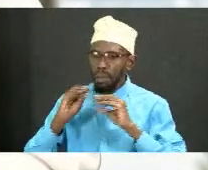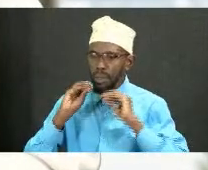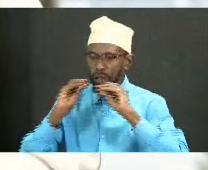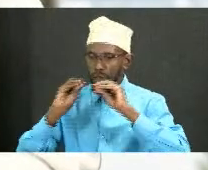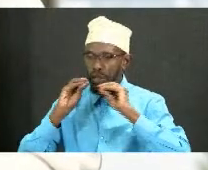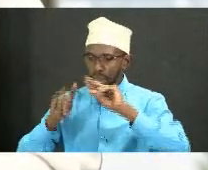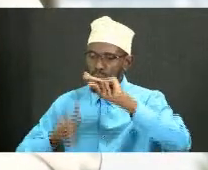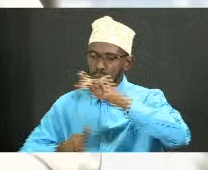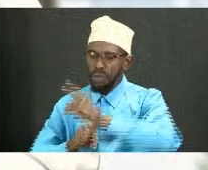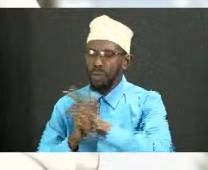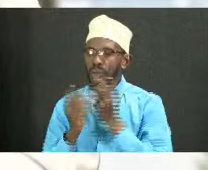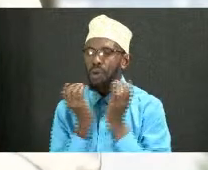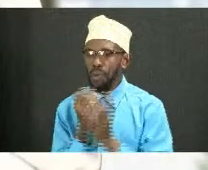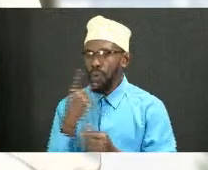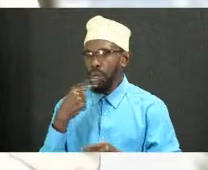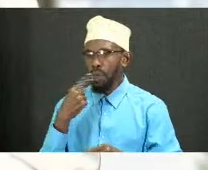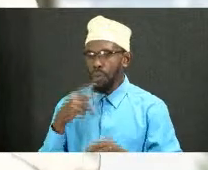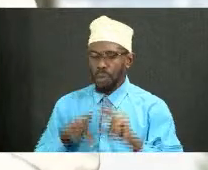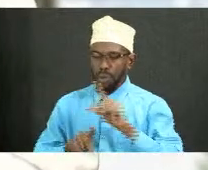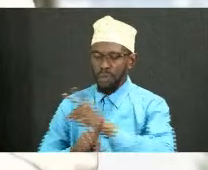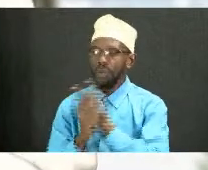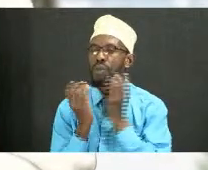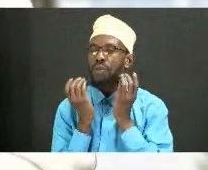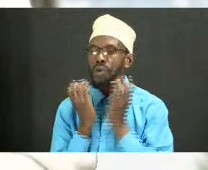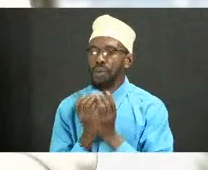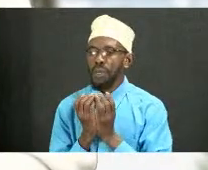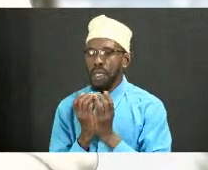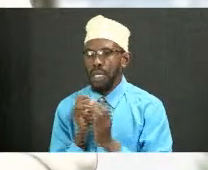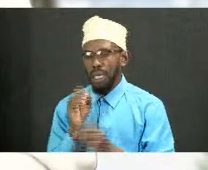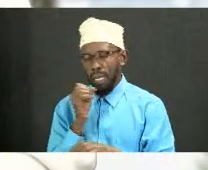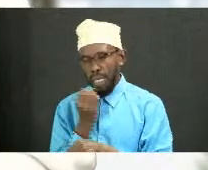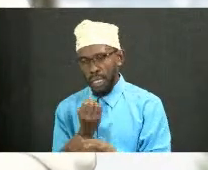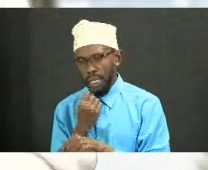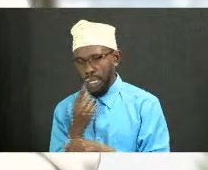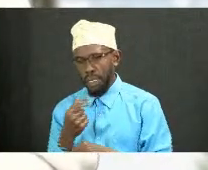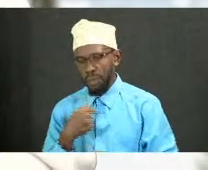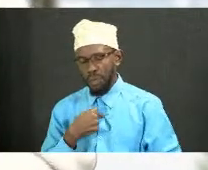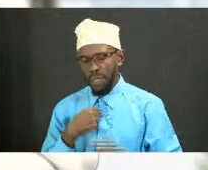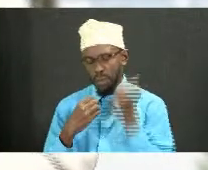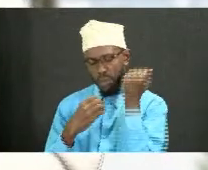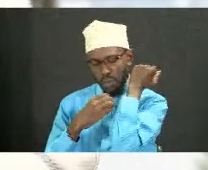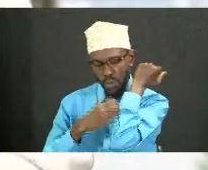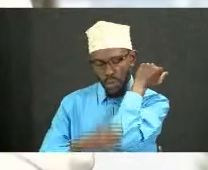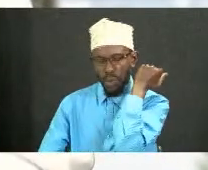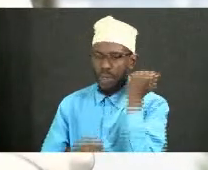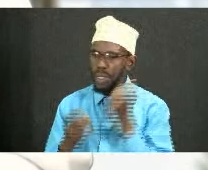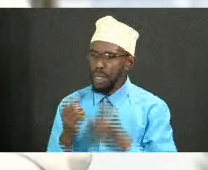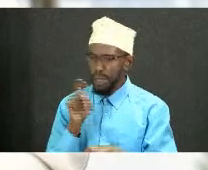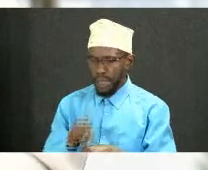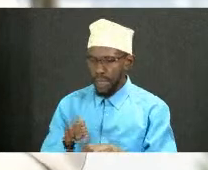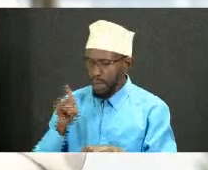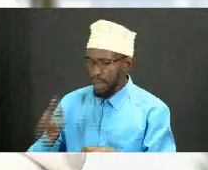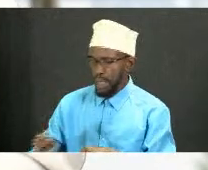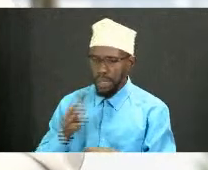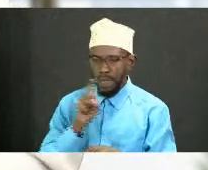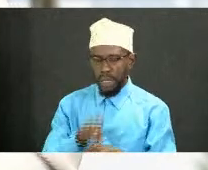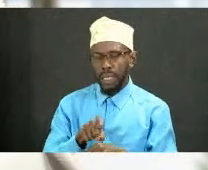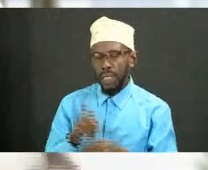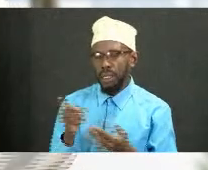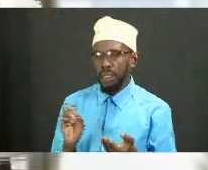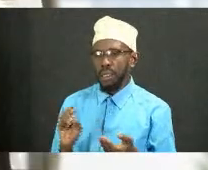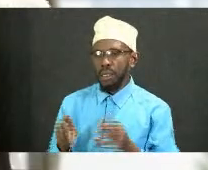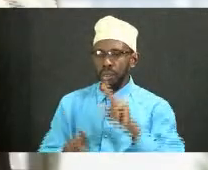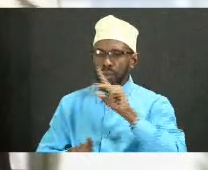hadithi ya yule bwana alipokuja kwa Mtume sallallahu alayhi wasallam akamweleza mimi maskini nahitaji. Mtume sallallahu alayhi